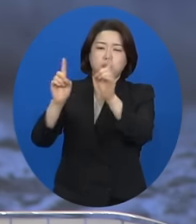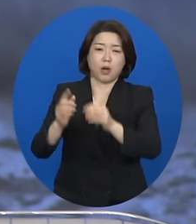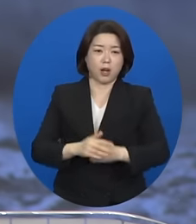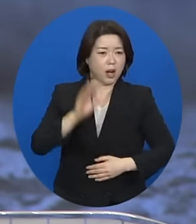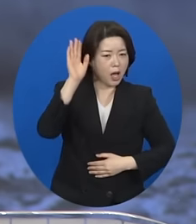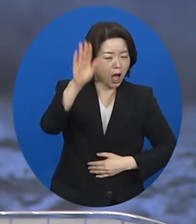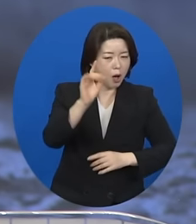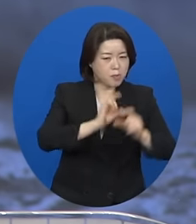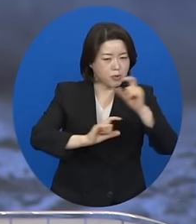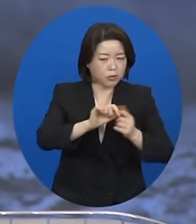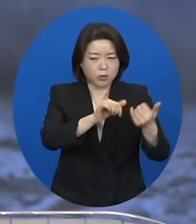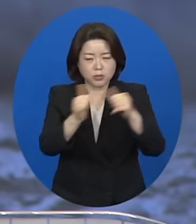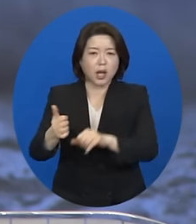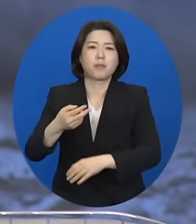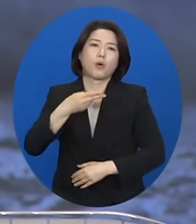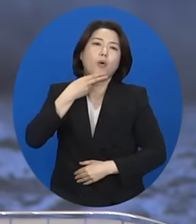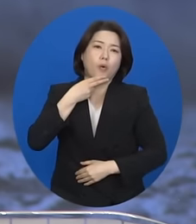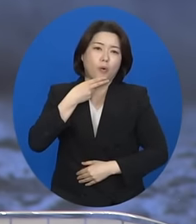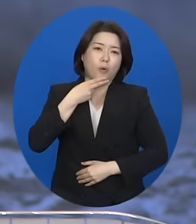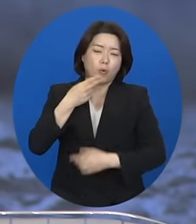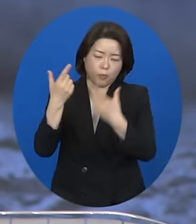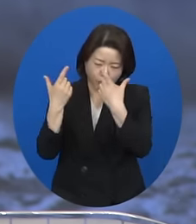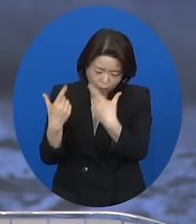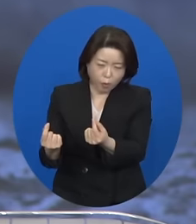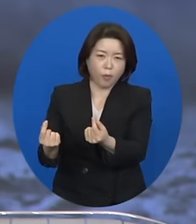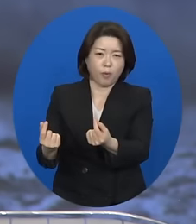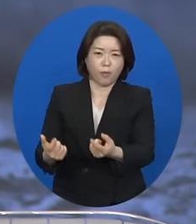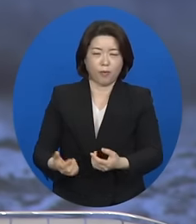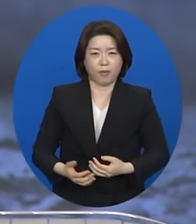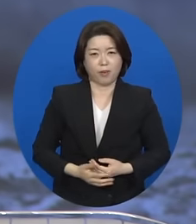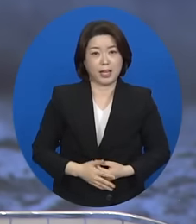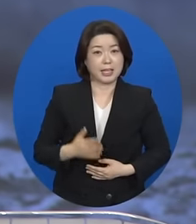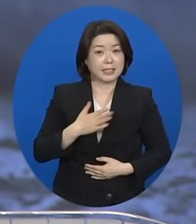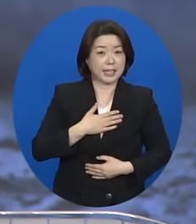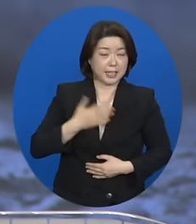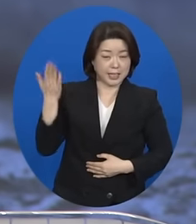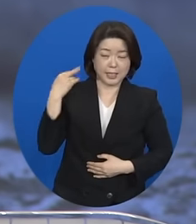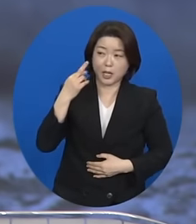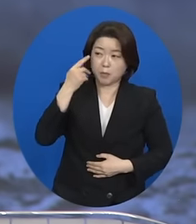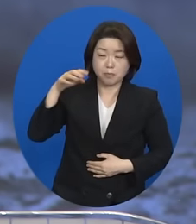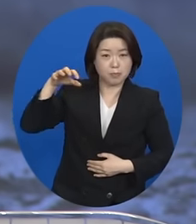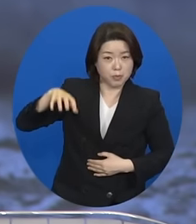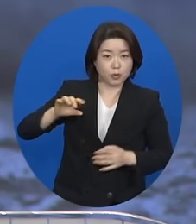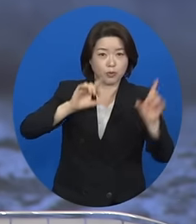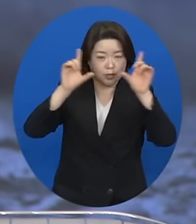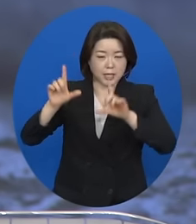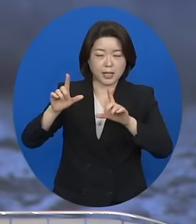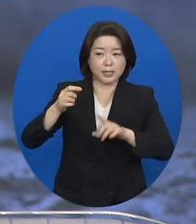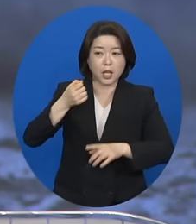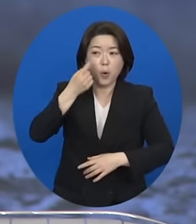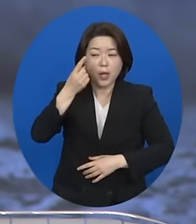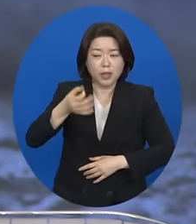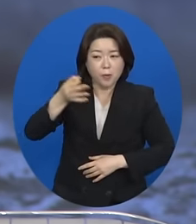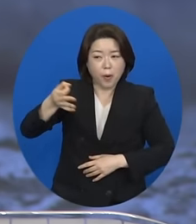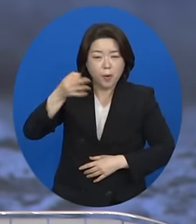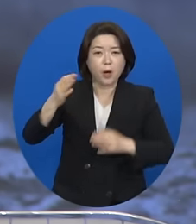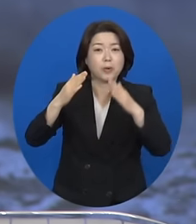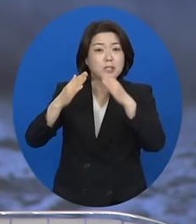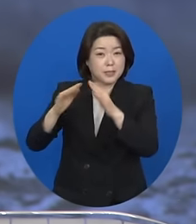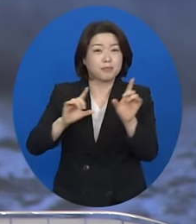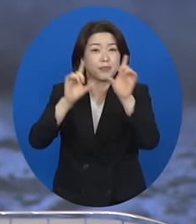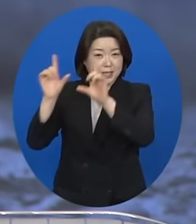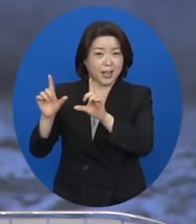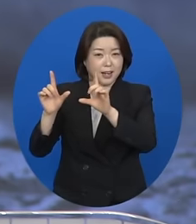없다는 것이죠 제가 미국에 살 때에 월세를 내면서 살고 있을 때였습니다 그 집에 그